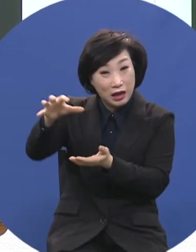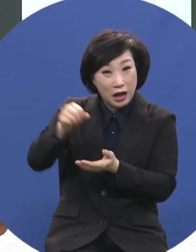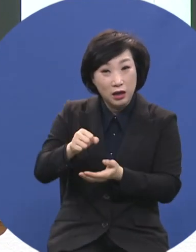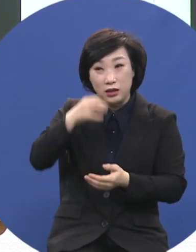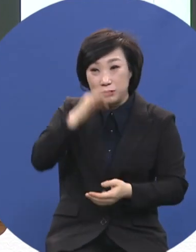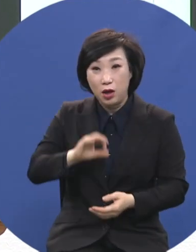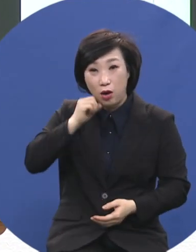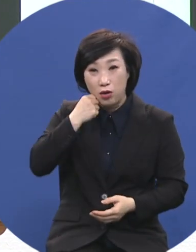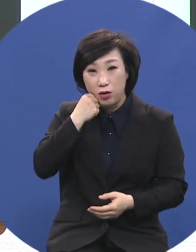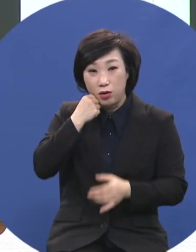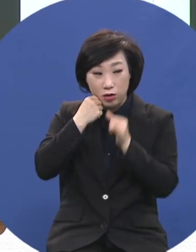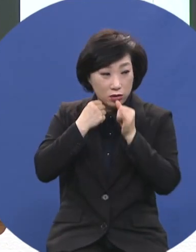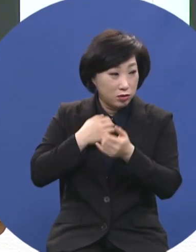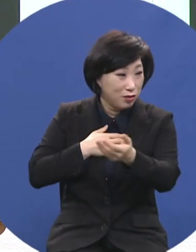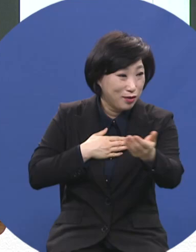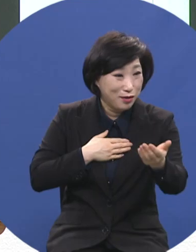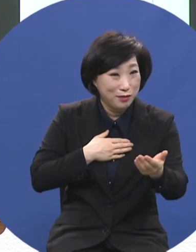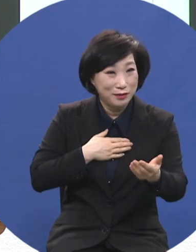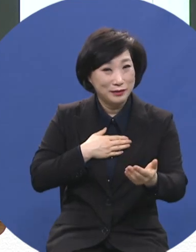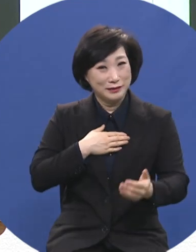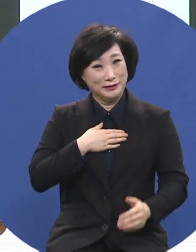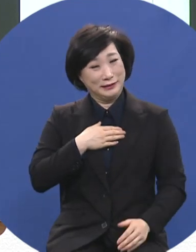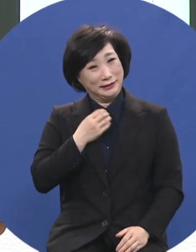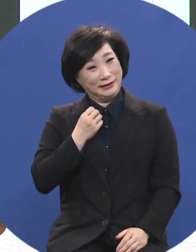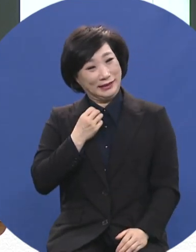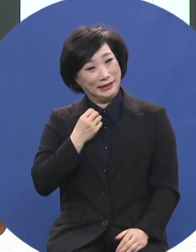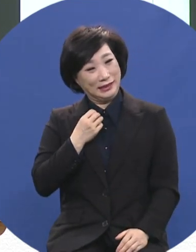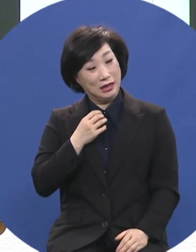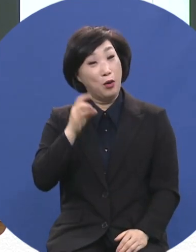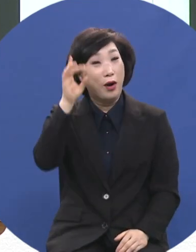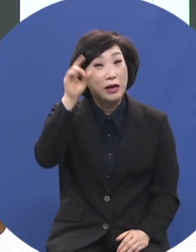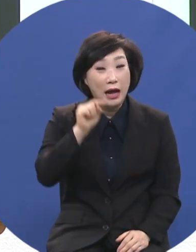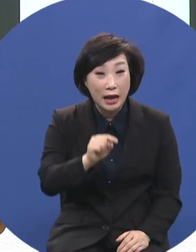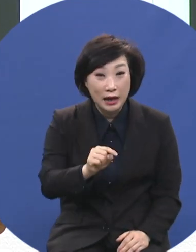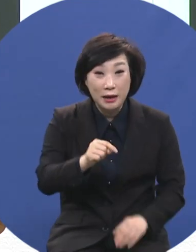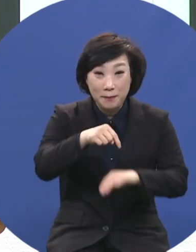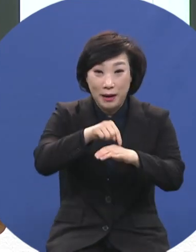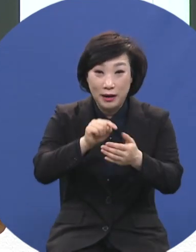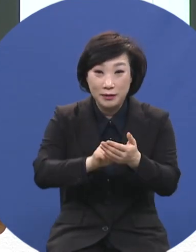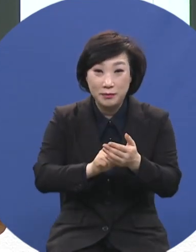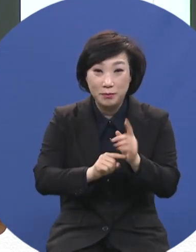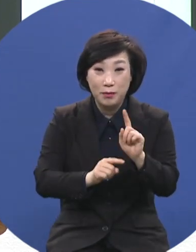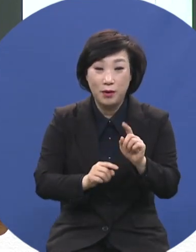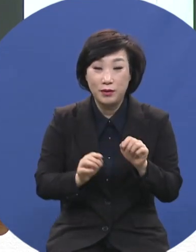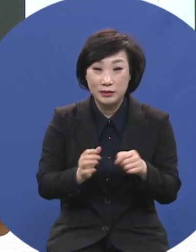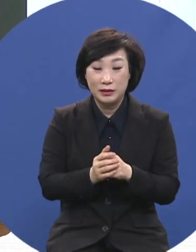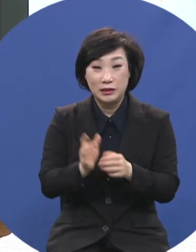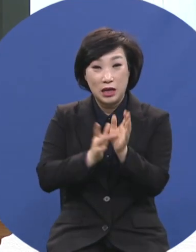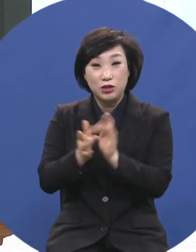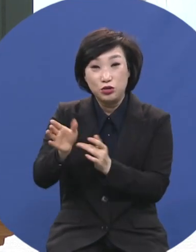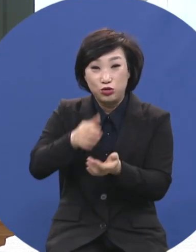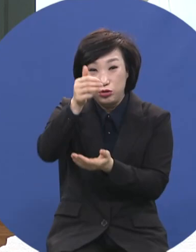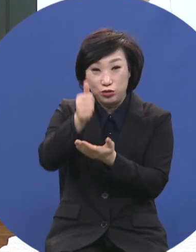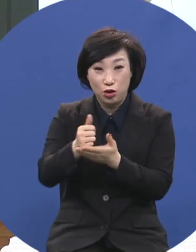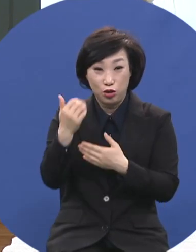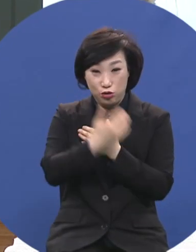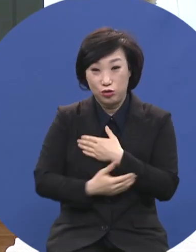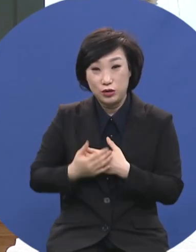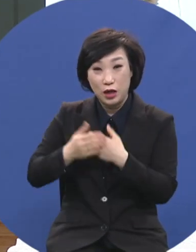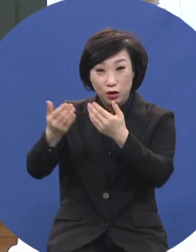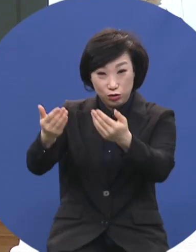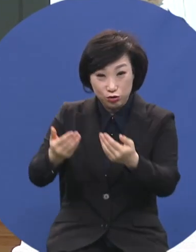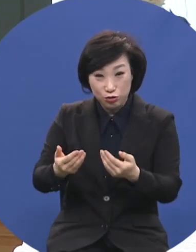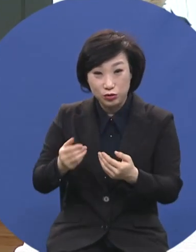이런 사람들이 있다면 이 사람의 본래 본심 속에 예수 그리스도 육체로